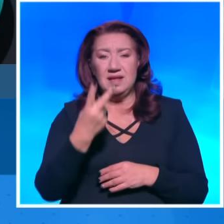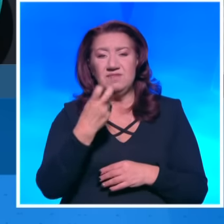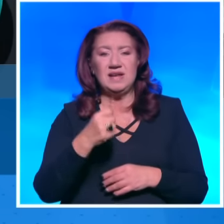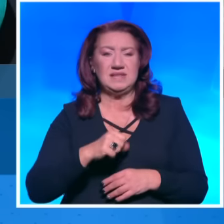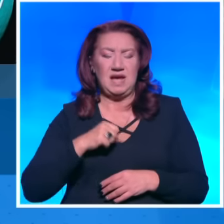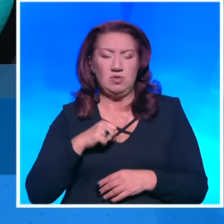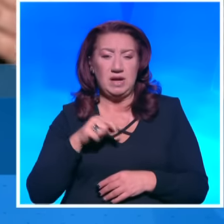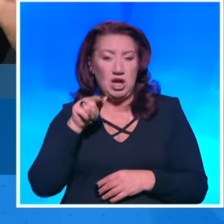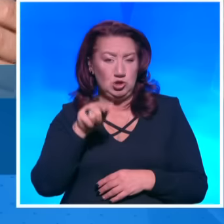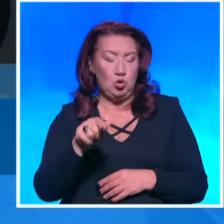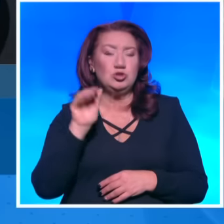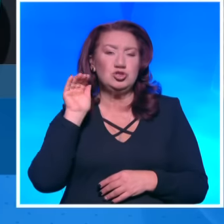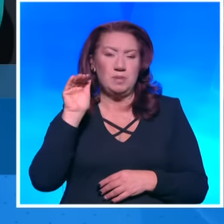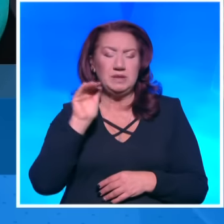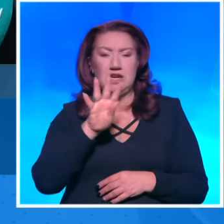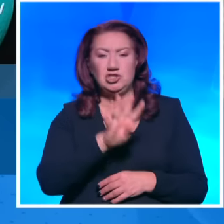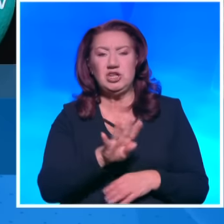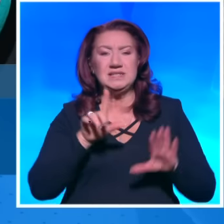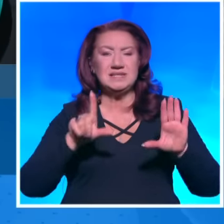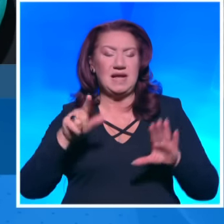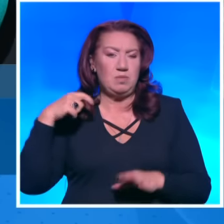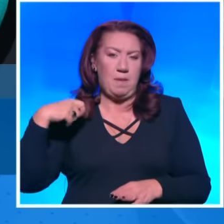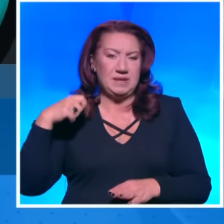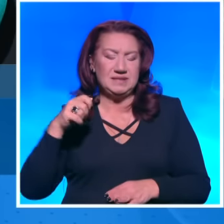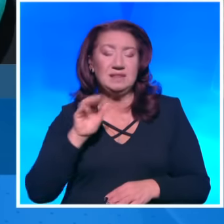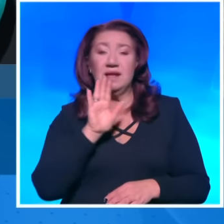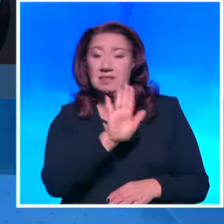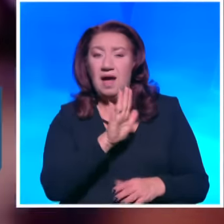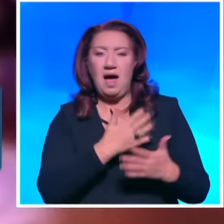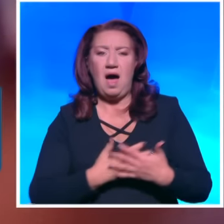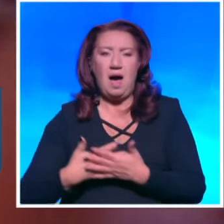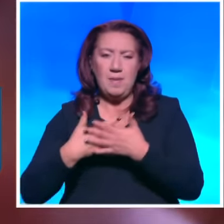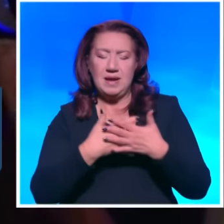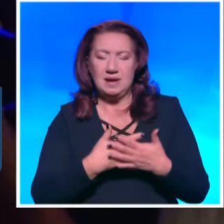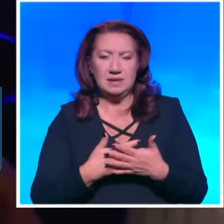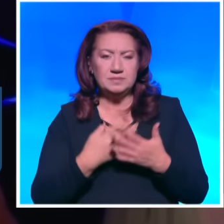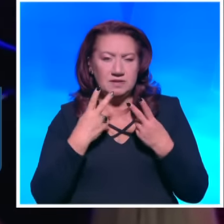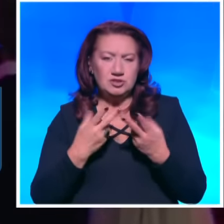47-ят президент на страната. Ето и първите му думи в изборната нощ.